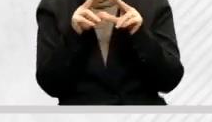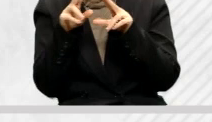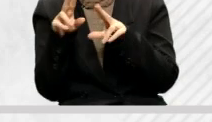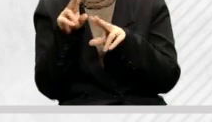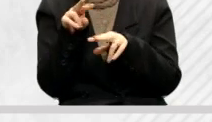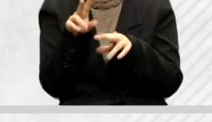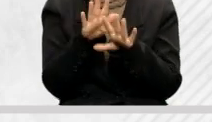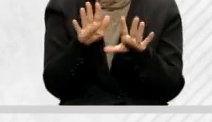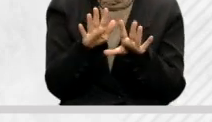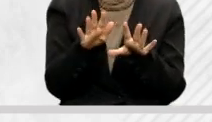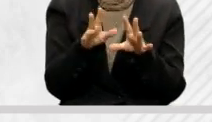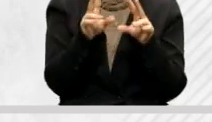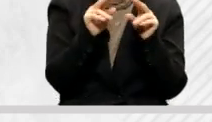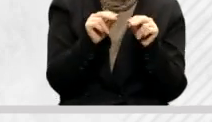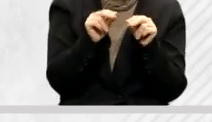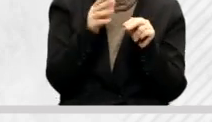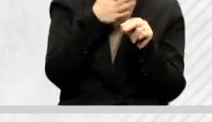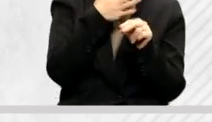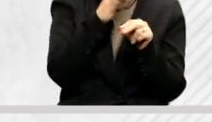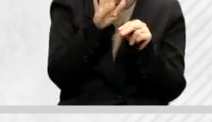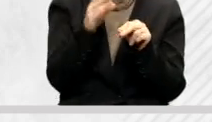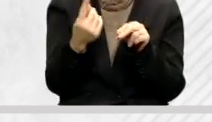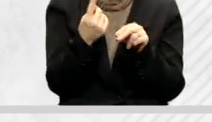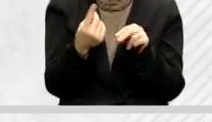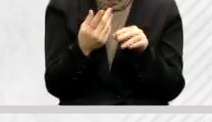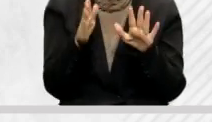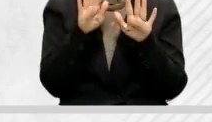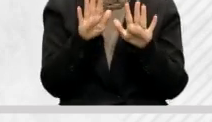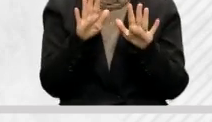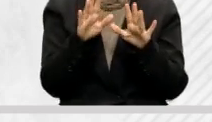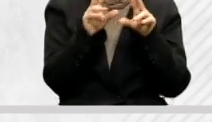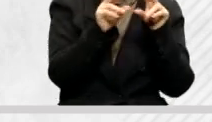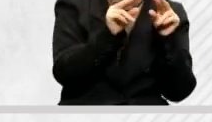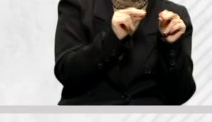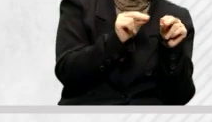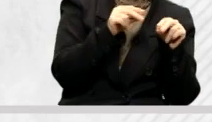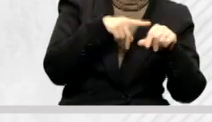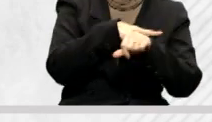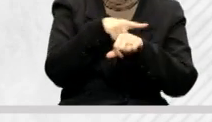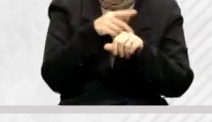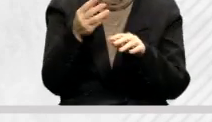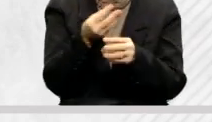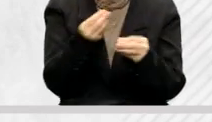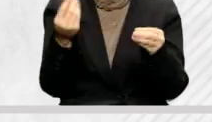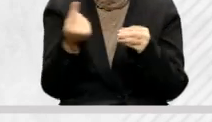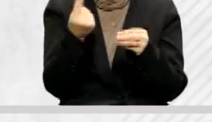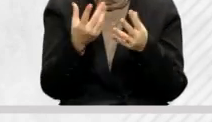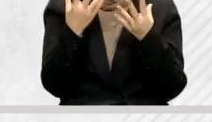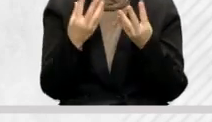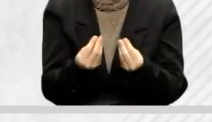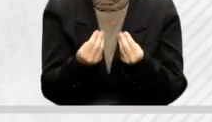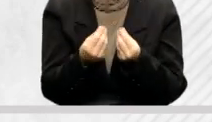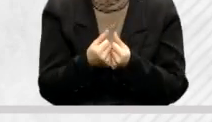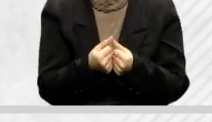bilinç hali değil. Tam da bilemediğimiz bir şey aslında nasıl olduğunu. Evet. Ama biz uyku halindeyken aslında bir sürü şey oluyor içeride. Tabii